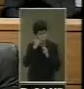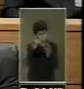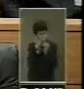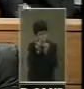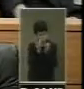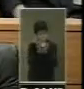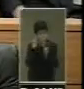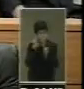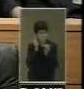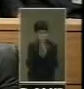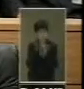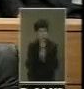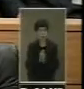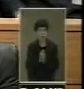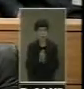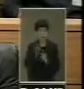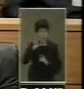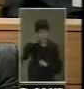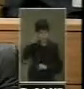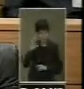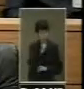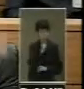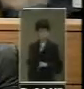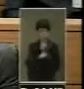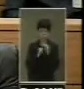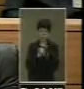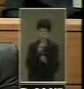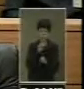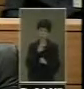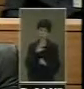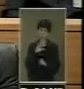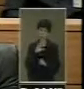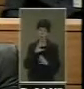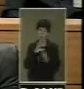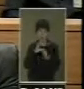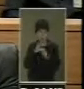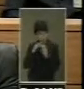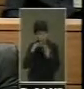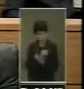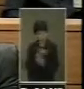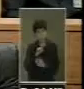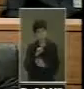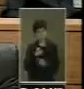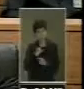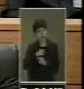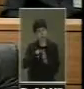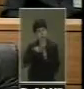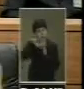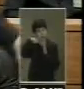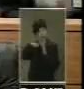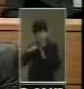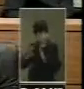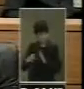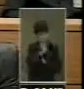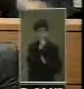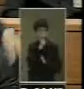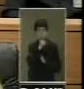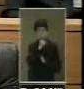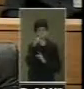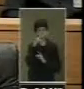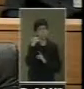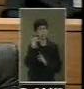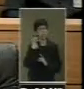ครับพอปฏิวัติ2475 2476กบฏบวรเดชยกกำลังมาจากโคราชมารบกันที่ด